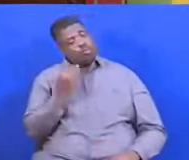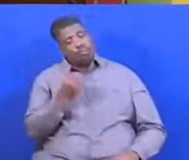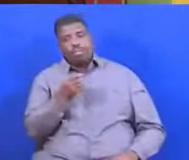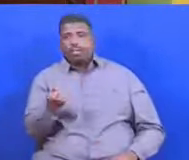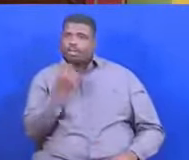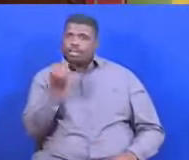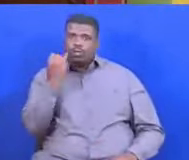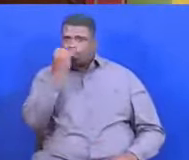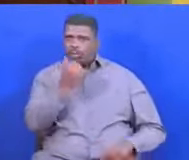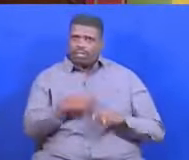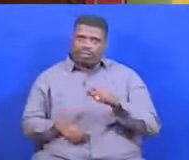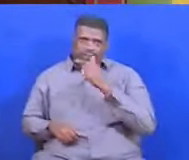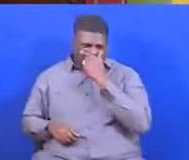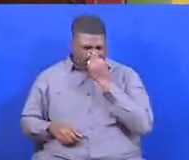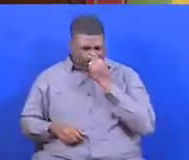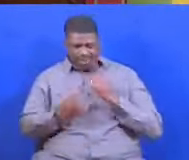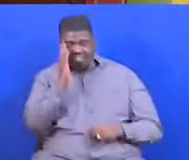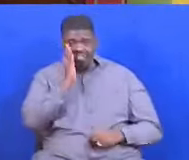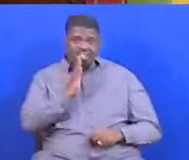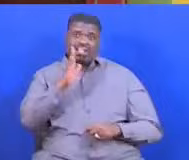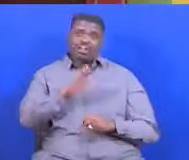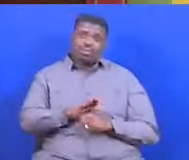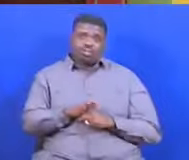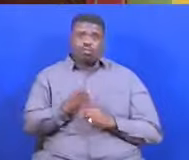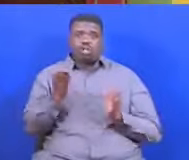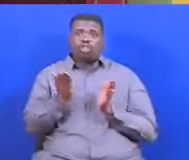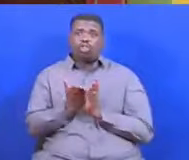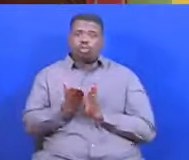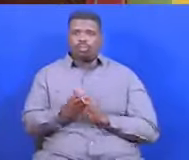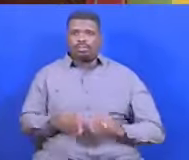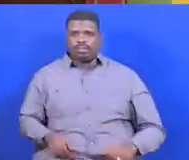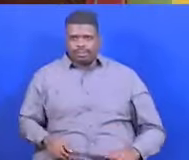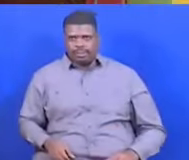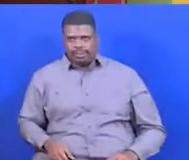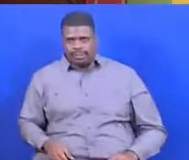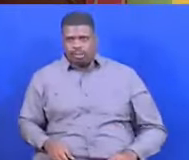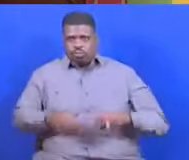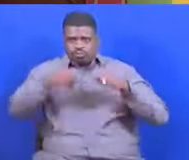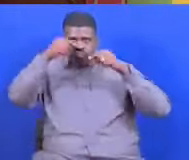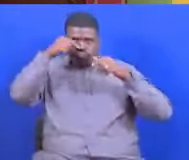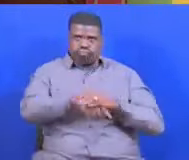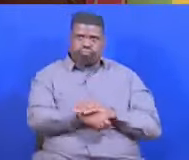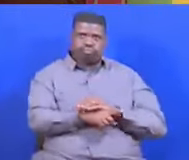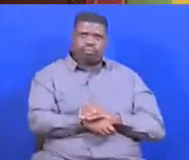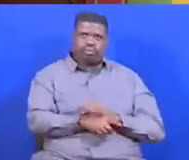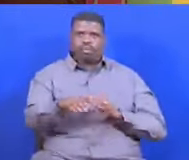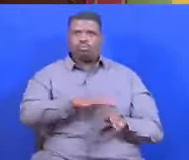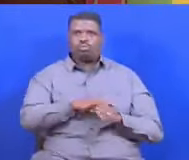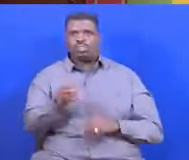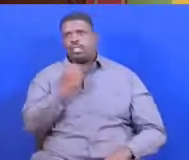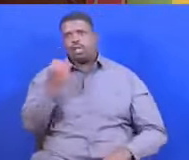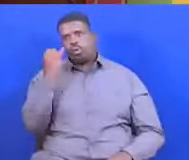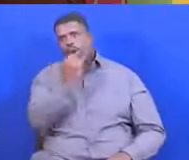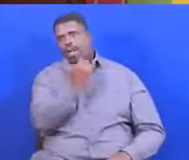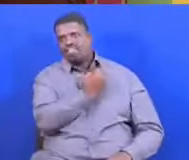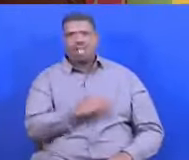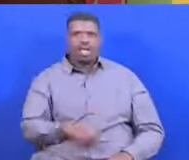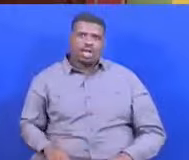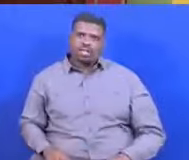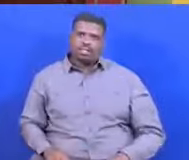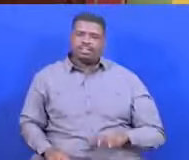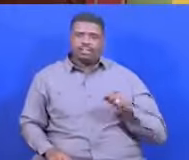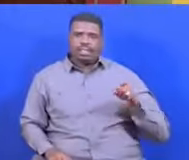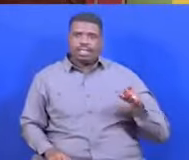madawa ya kulevya. Vijana wetu nguvu kazi wasomi wamekwenda kutumbukia kwenye matumizi ya madawa ya kulevya. Lakini